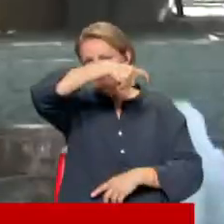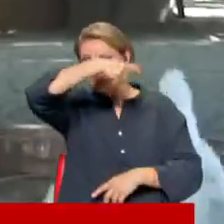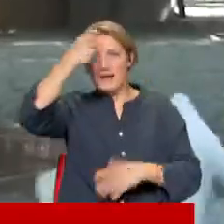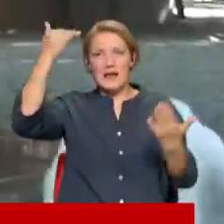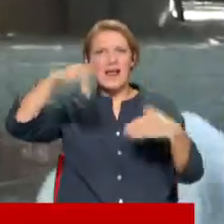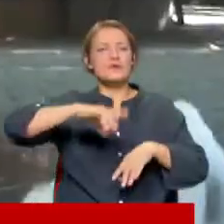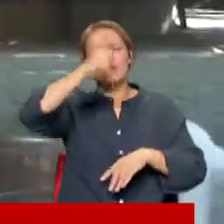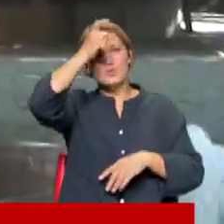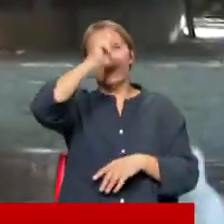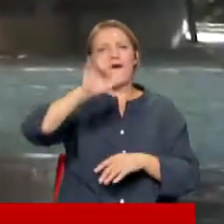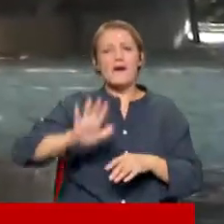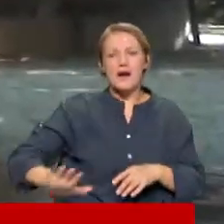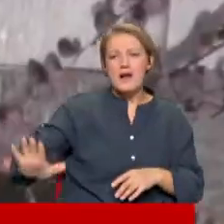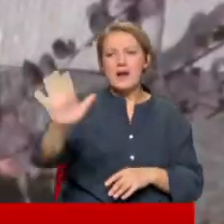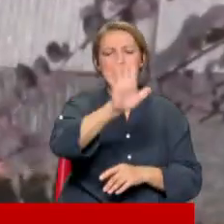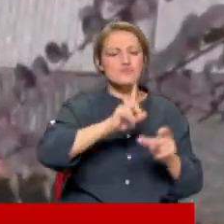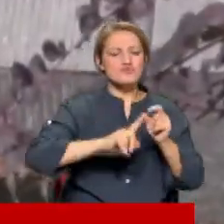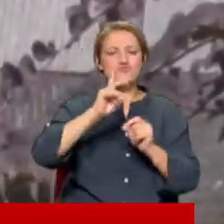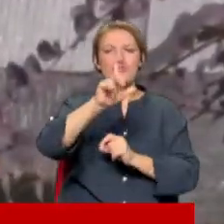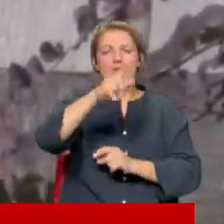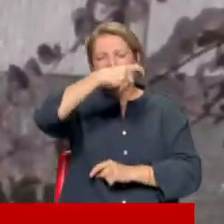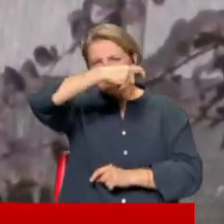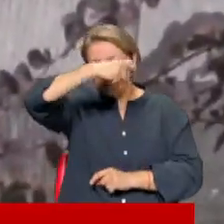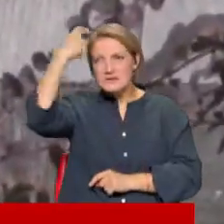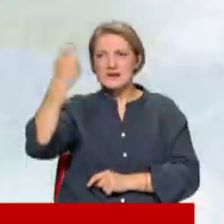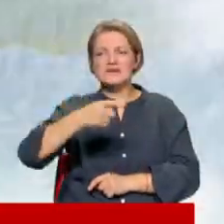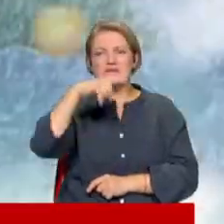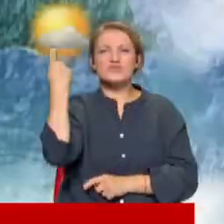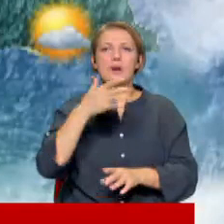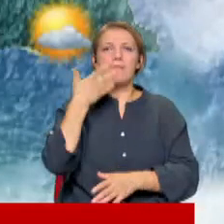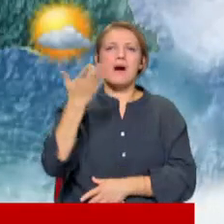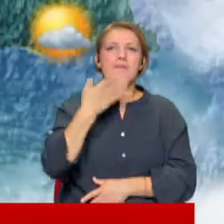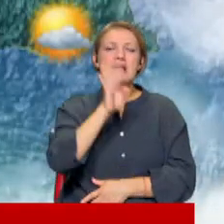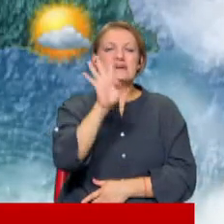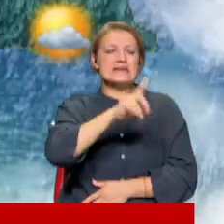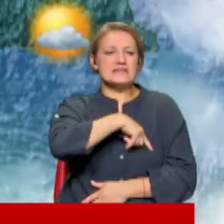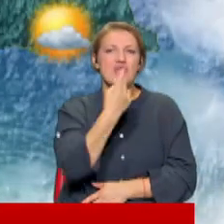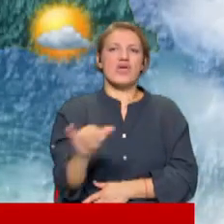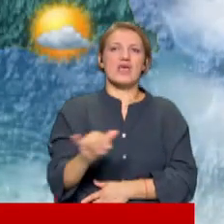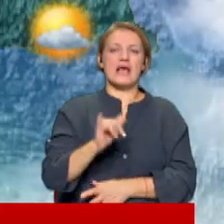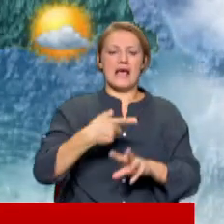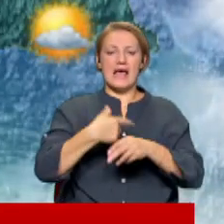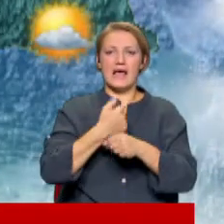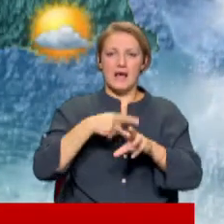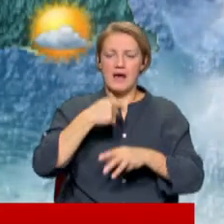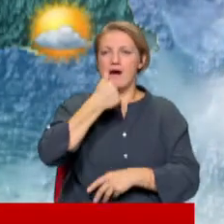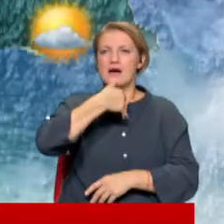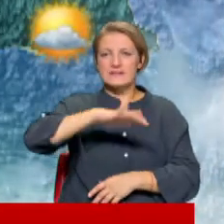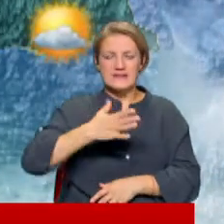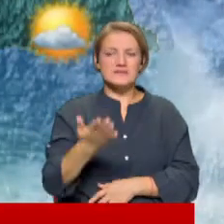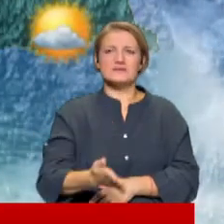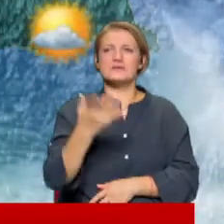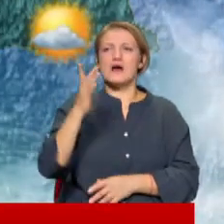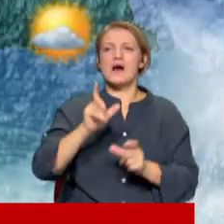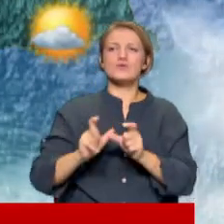Türkiye'nin dört bir yanında çöl sıcakları hüküm sürdü sıcaklıklar Marmara'da 40 dereceye yakındı Ege Akdeniz Doğu ve